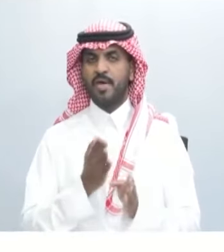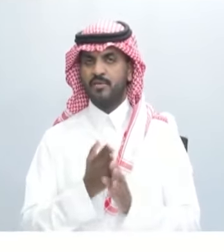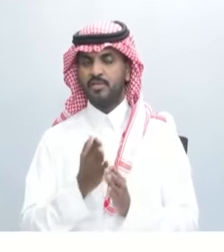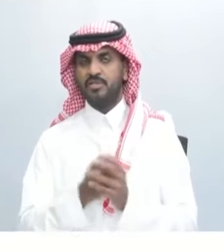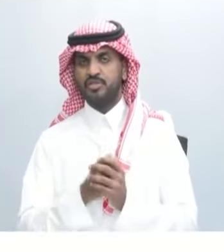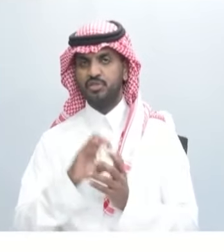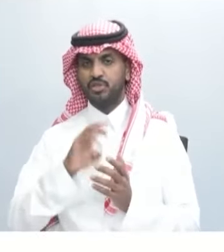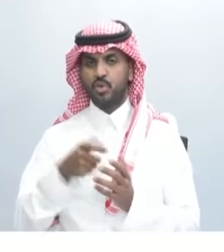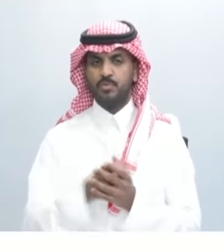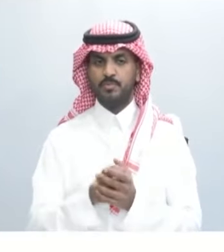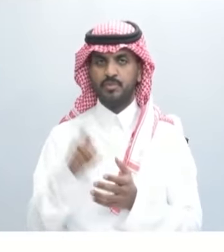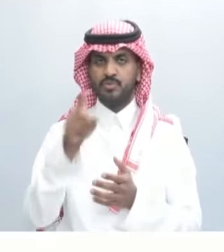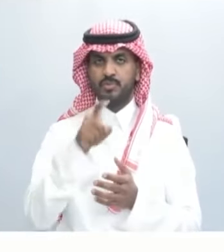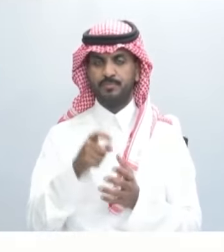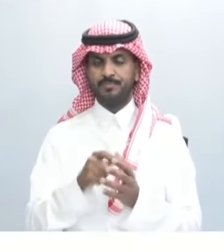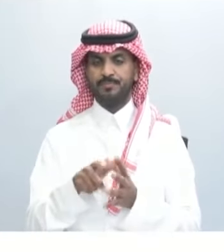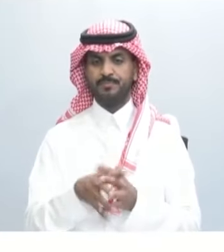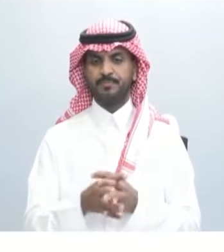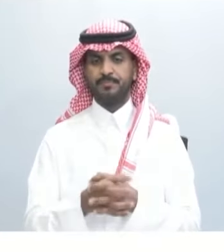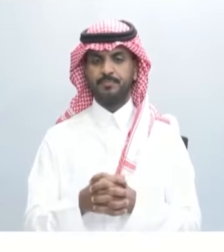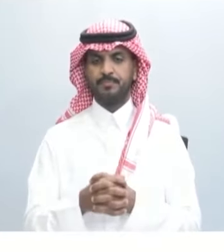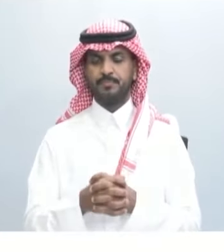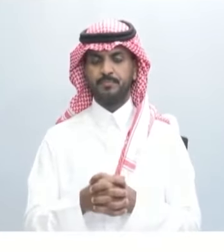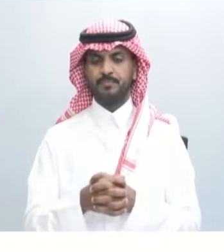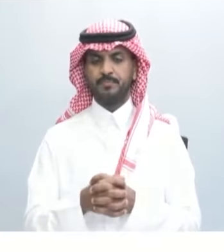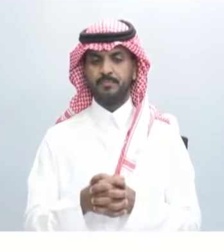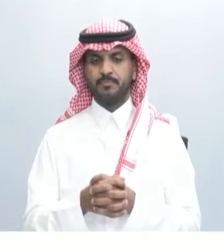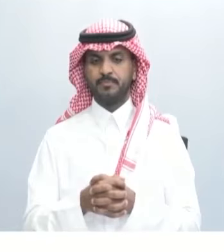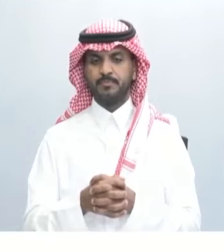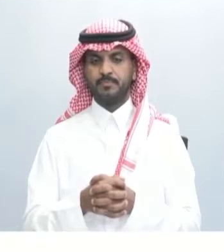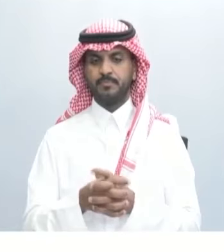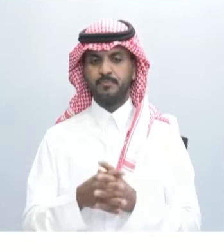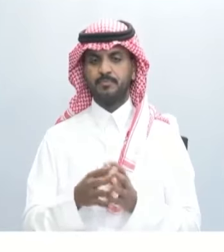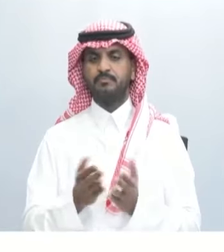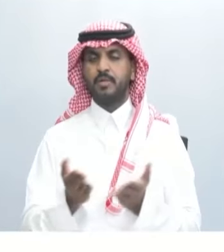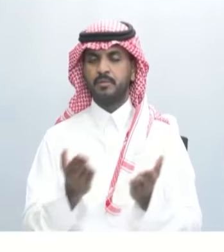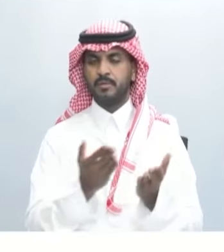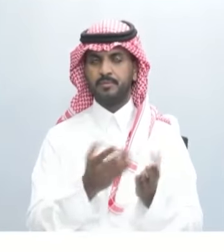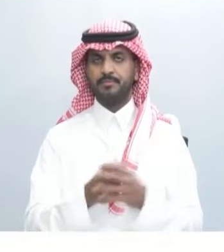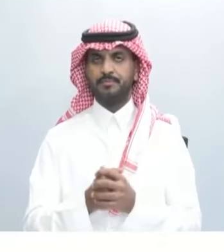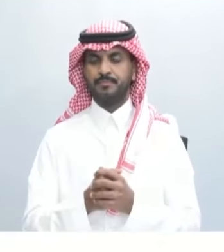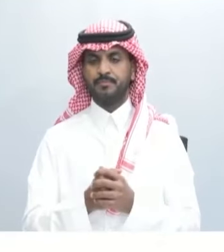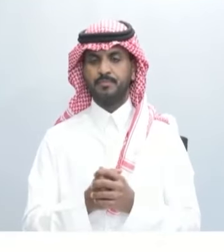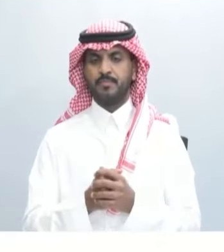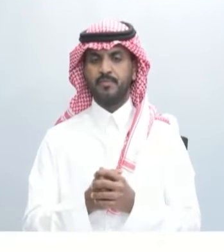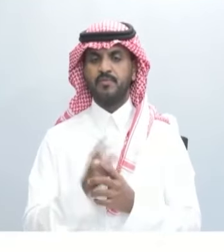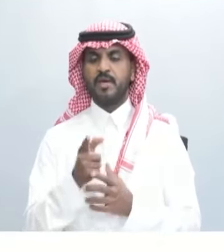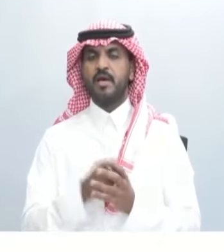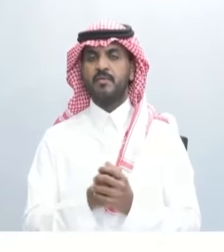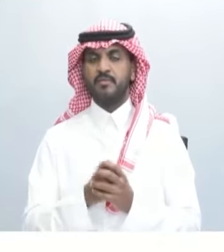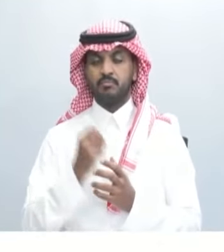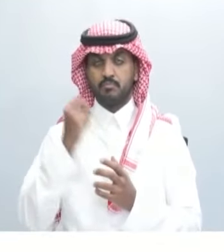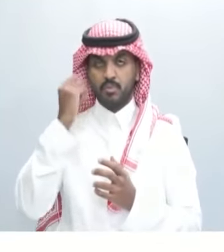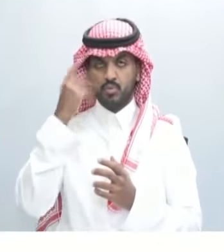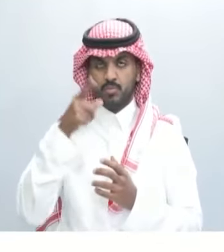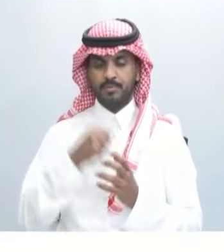اجبنا على هذا المثال واستعرضناه واياكم الان ننتقل الى هذه المعلومه في هذه المعلومه